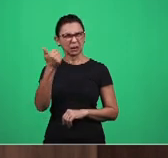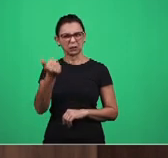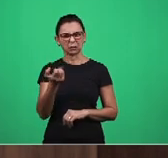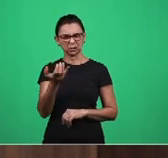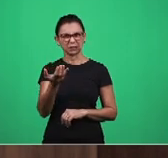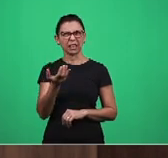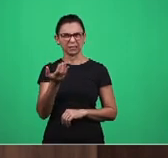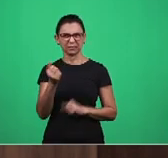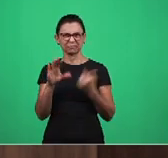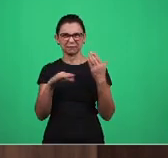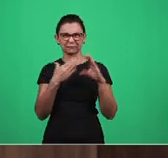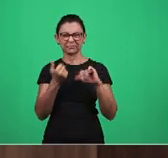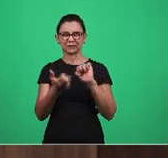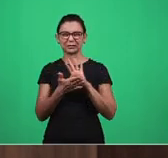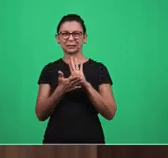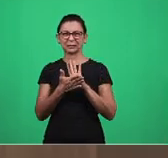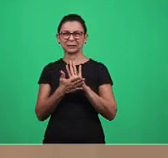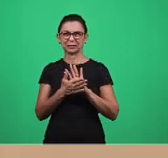La paix du Seigneur Jésus.